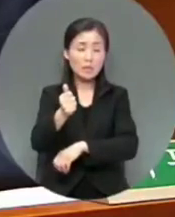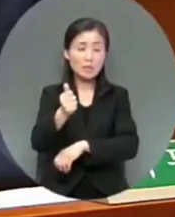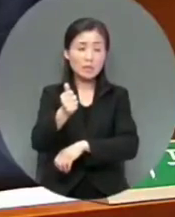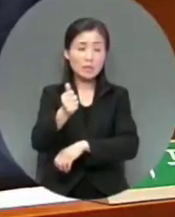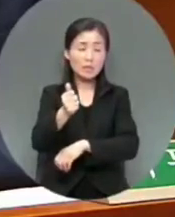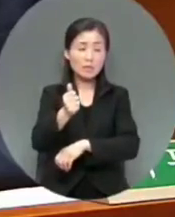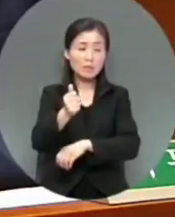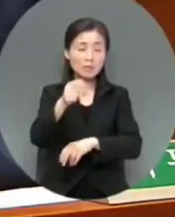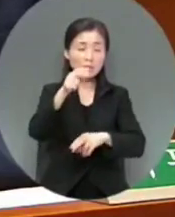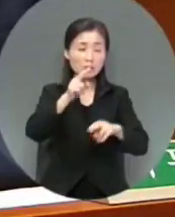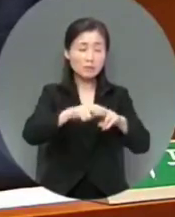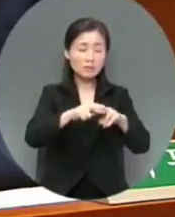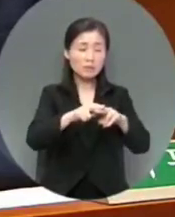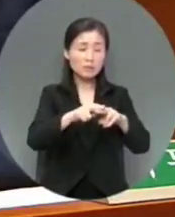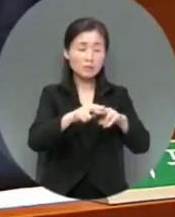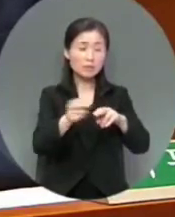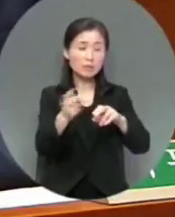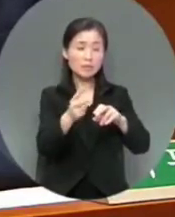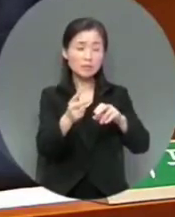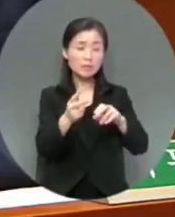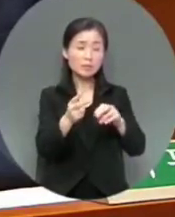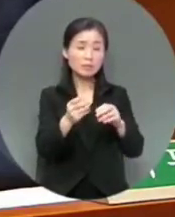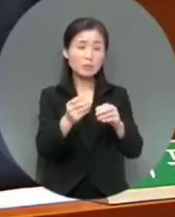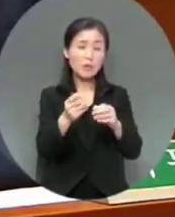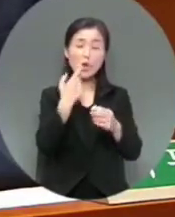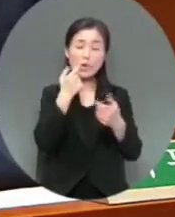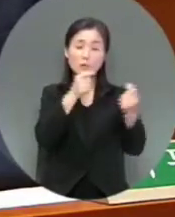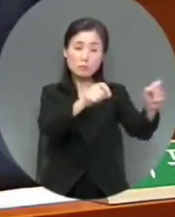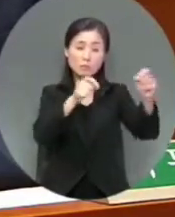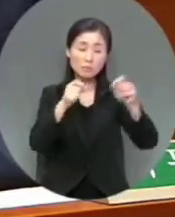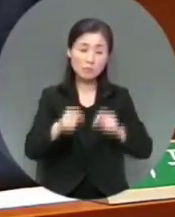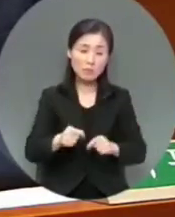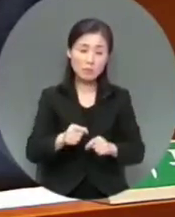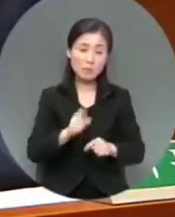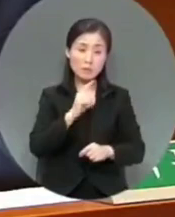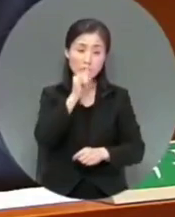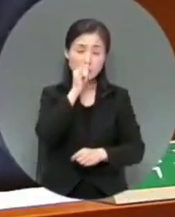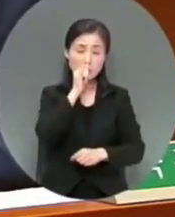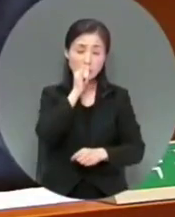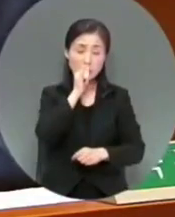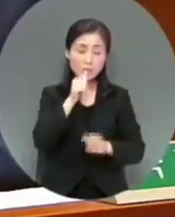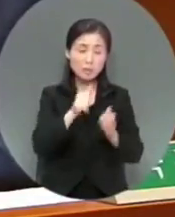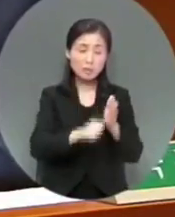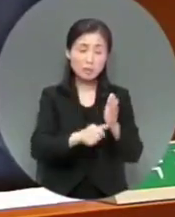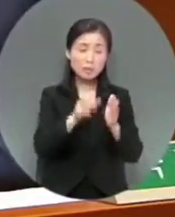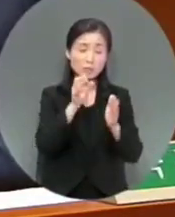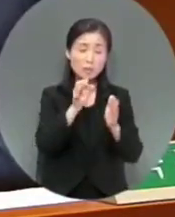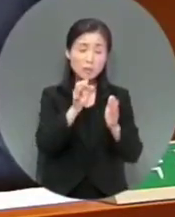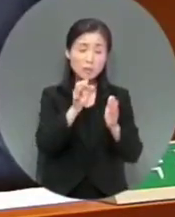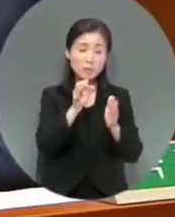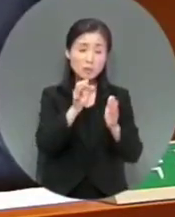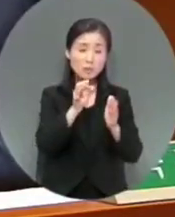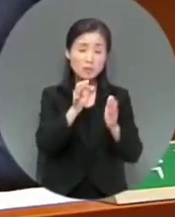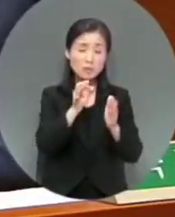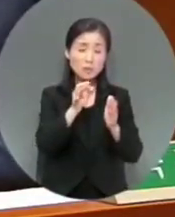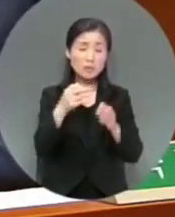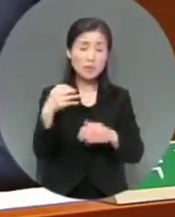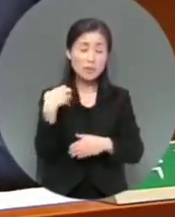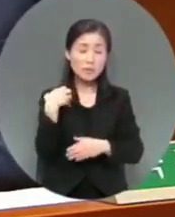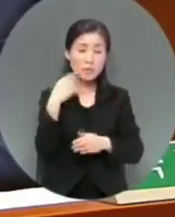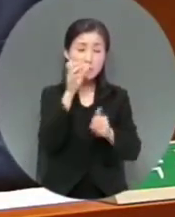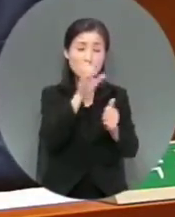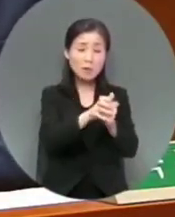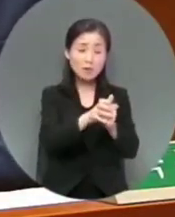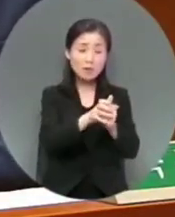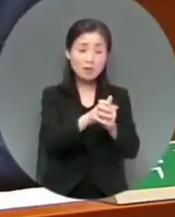물가 책임관 제도 이미 큰 효과가 없다는 거 증명되지 않았습니까? 어떻게 생각합니까? 지금의 책임관의